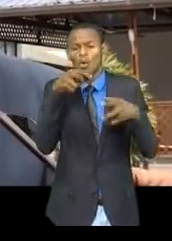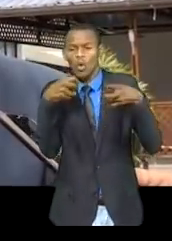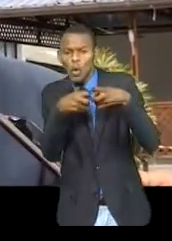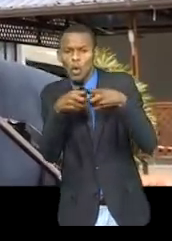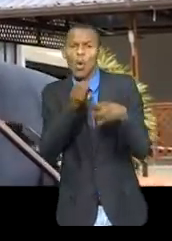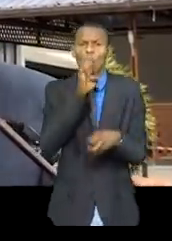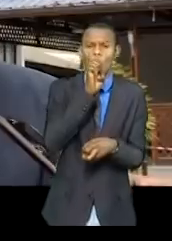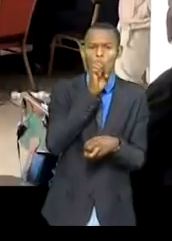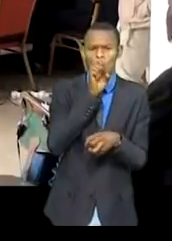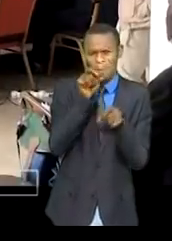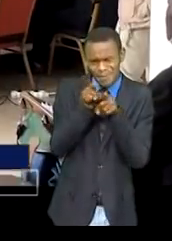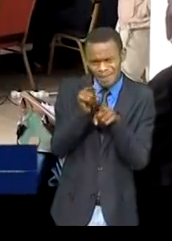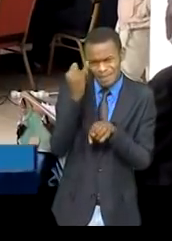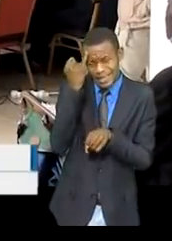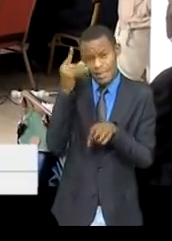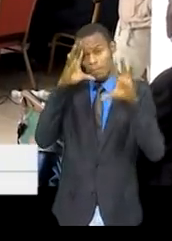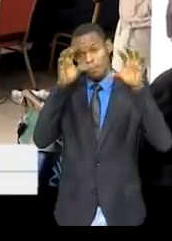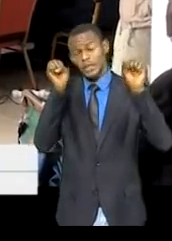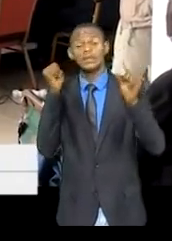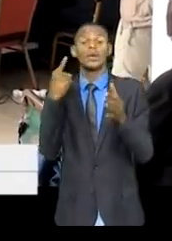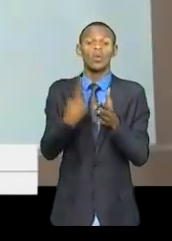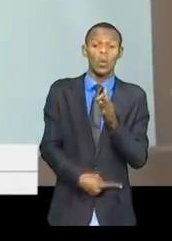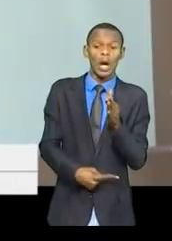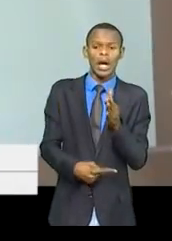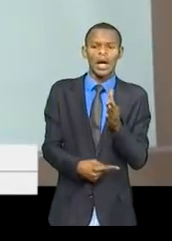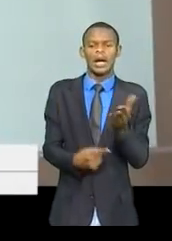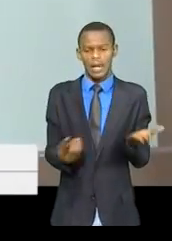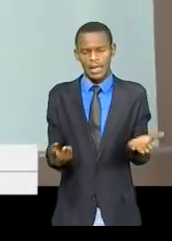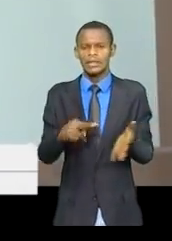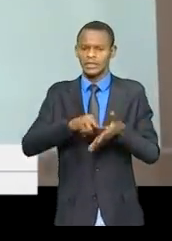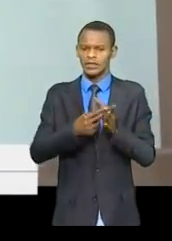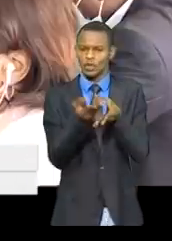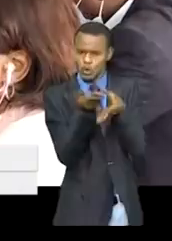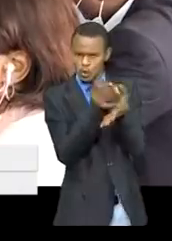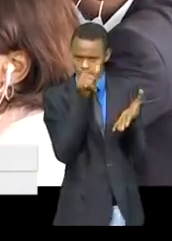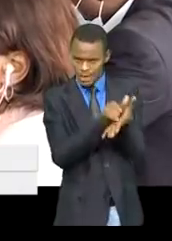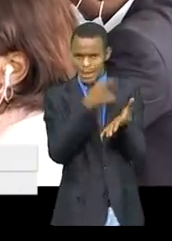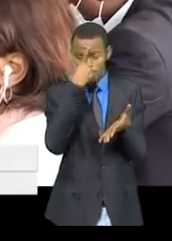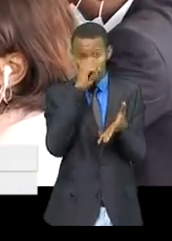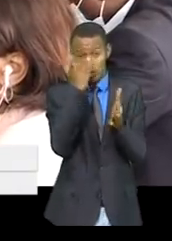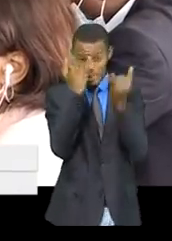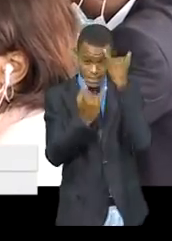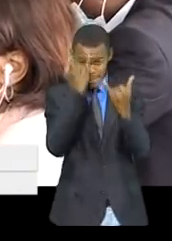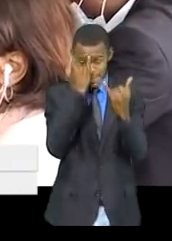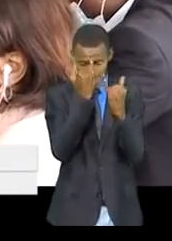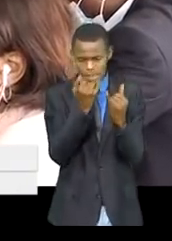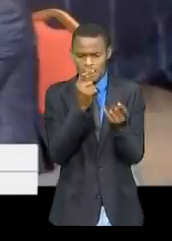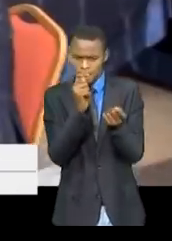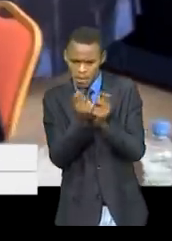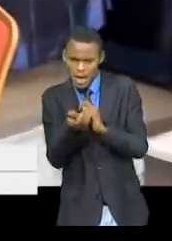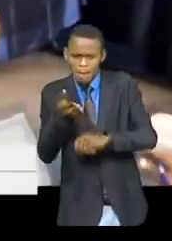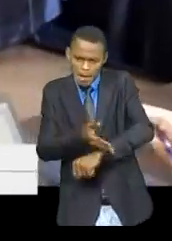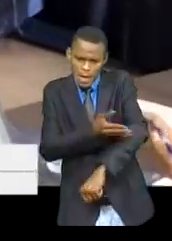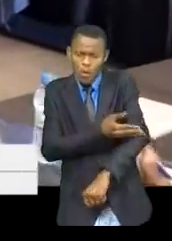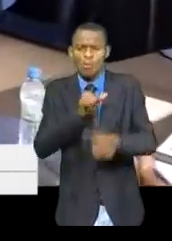pour aller de l'avant? La politique nationale du secteur de l'énergie est indispensable pour accroître la desserte en